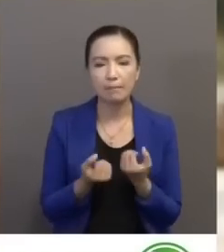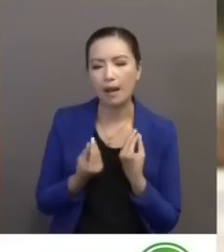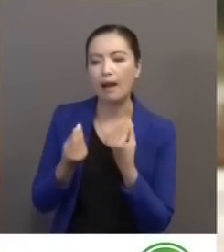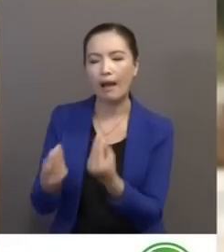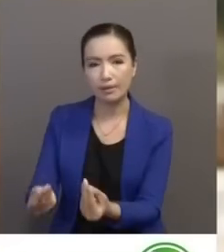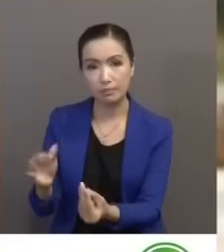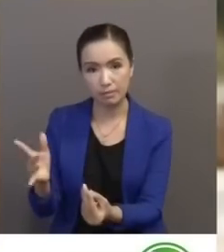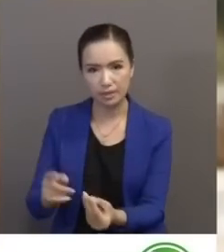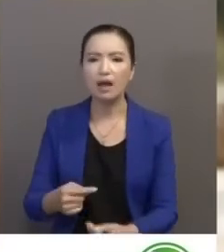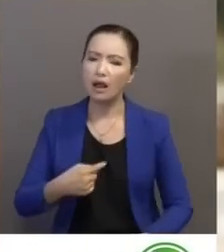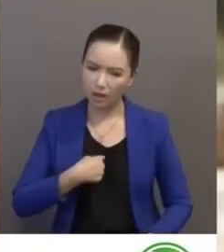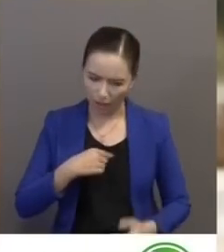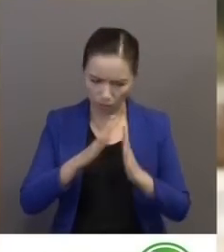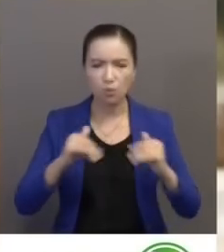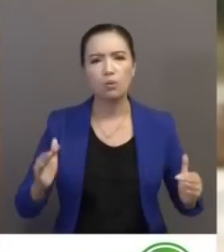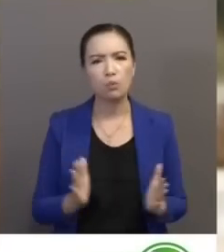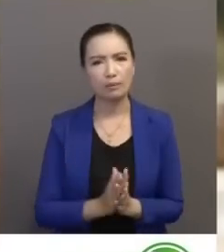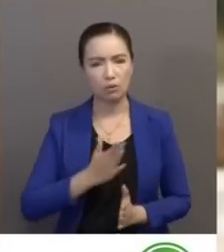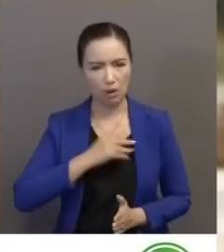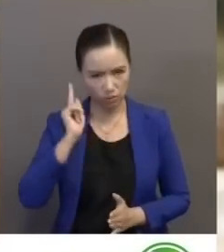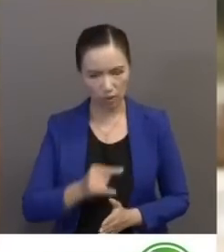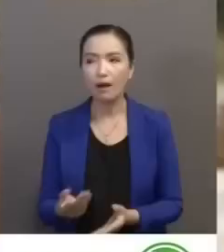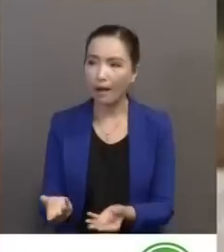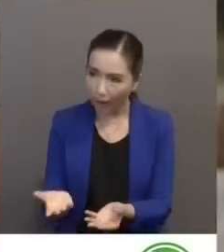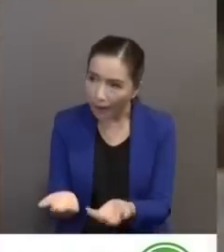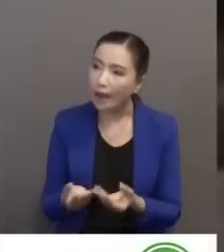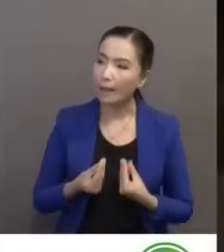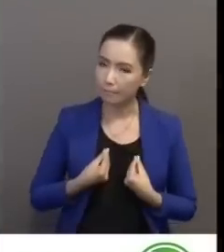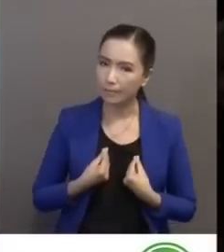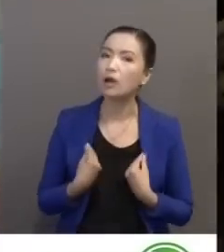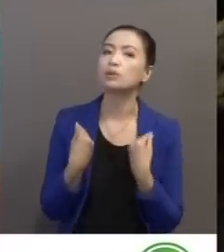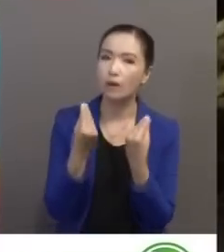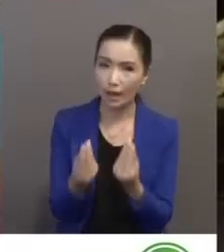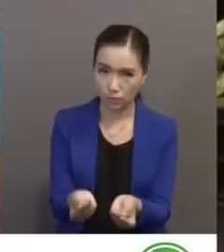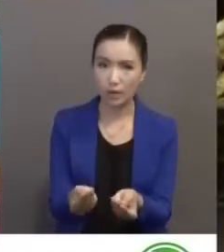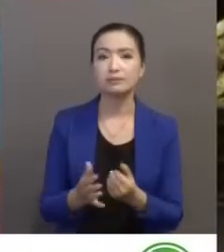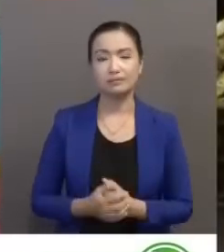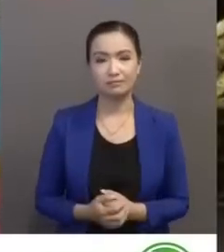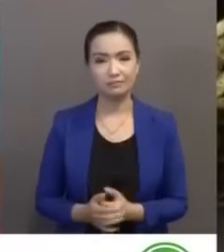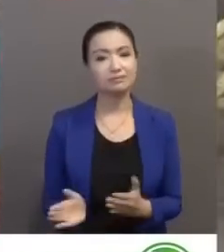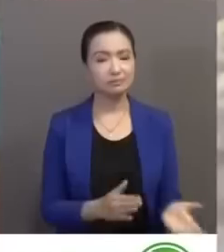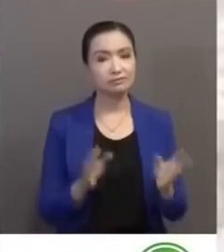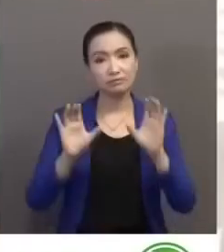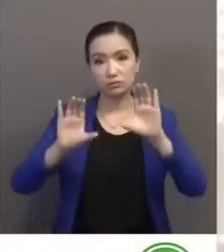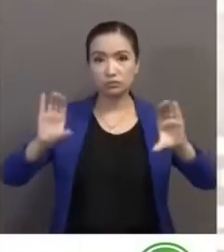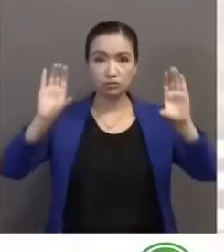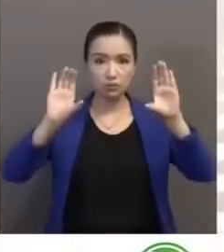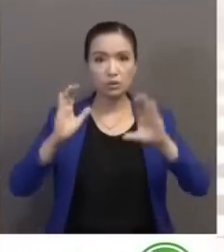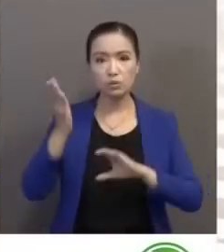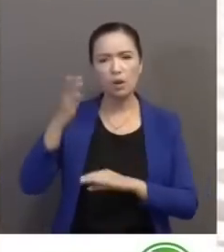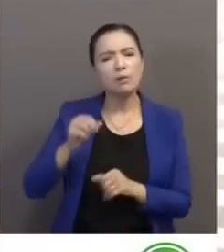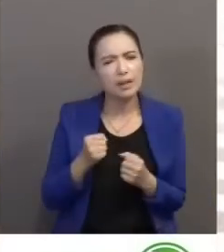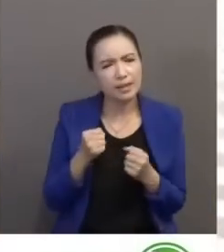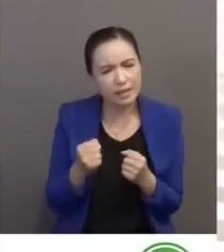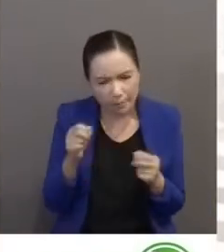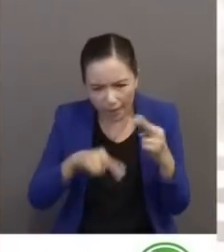ราต้องกิฟต์โนเทคเทคโนกิฟต์ทั้งรับทั้งให้มันบาลานซ์กัน แม้ในขณะนี้รัฐบาลจะพยายามหาข้อบัง